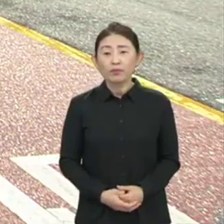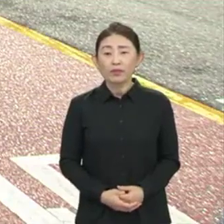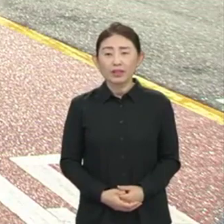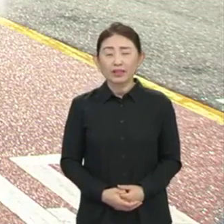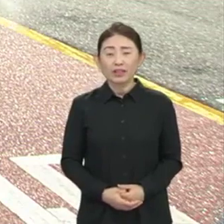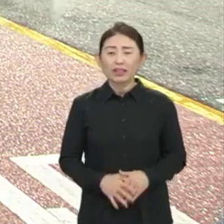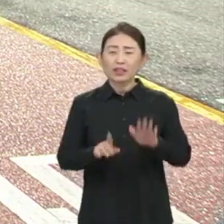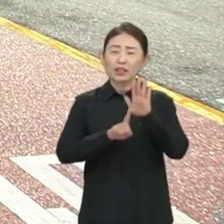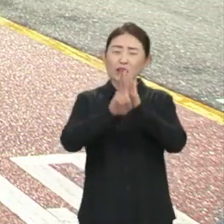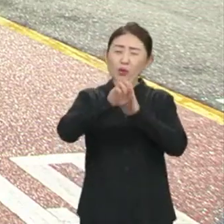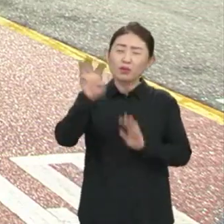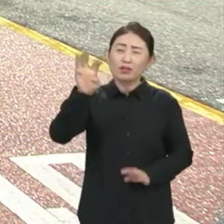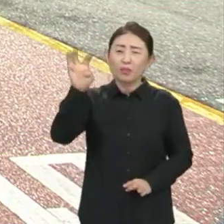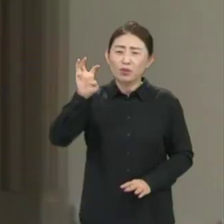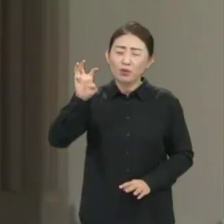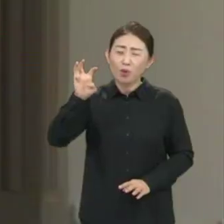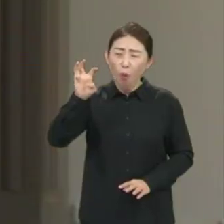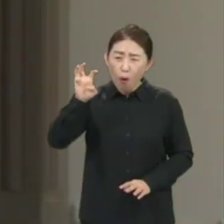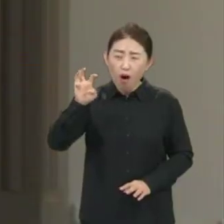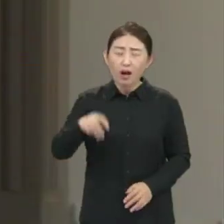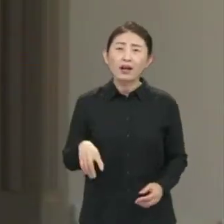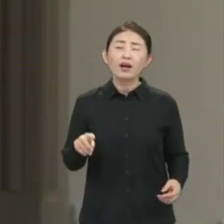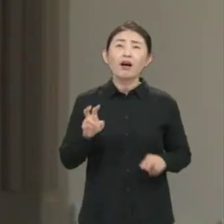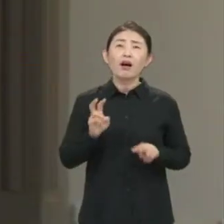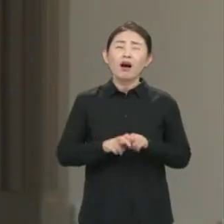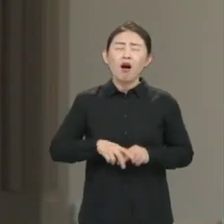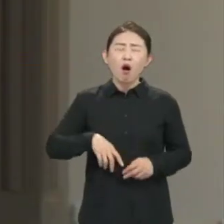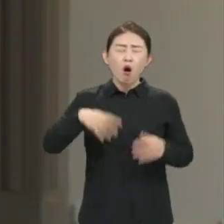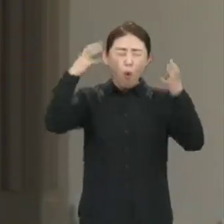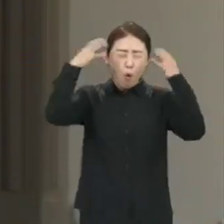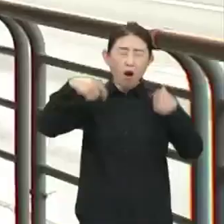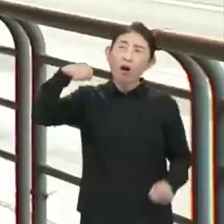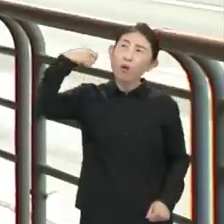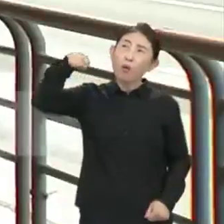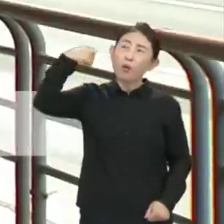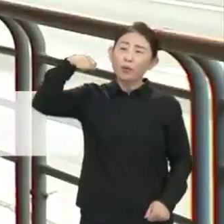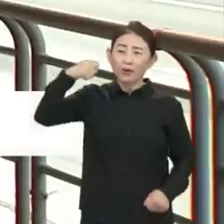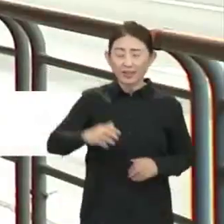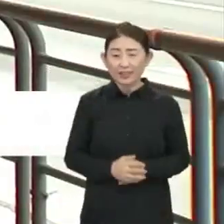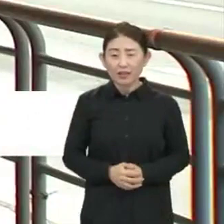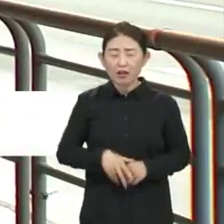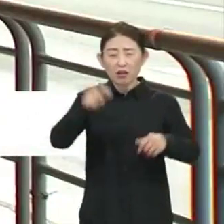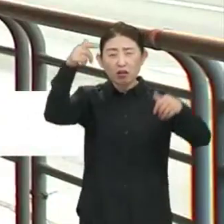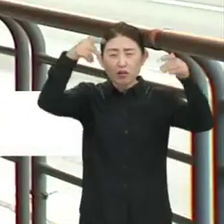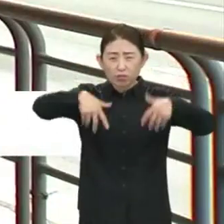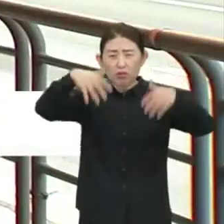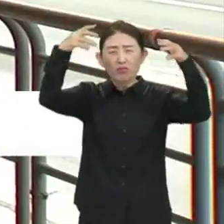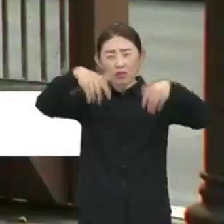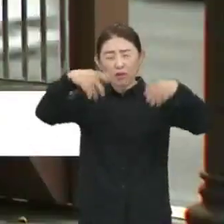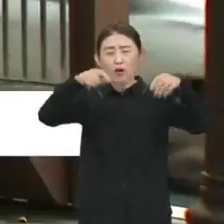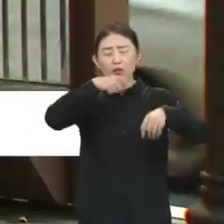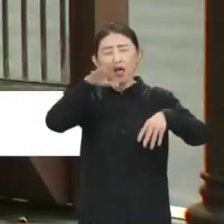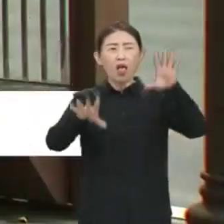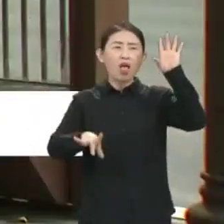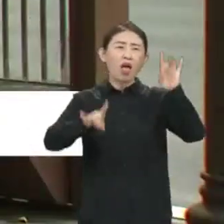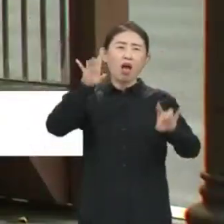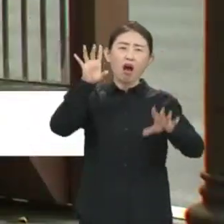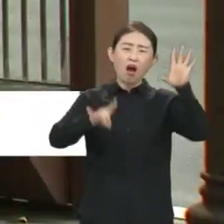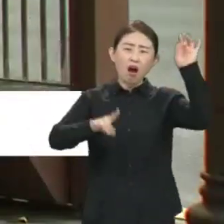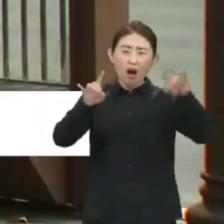낮 기온이 30도를 훌쩍 넘어서며 가만히 있어도 땀이 줄줄 흐르는 요즘. 잦은 비로 습도까지 높다 보니 무더운